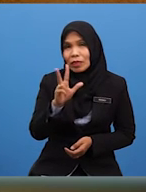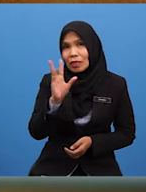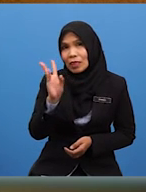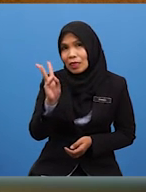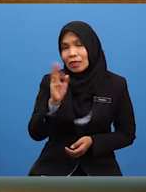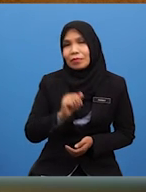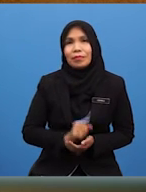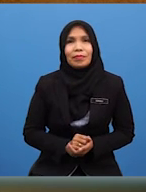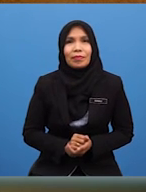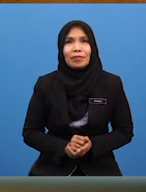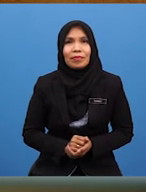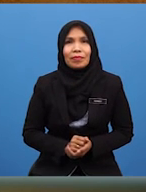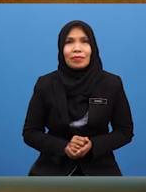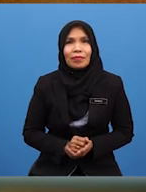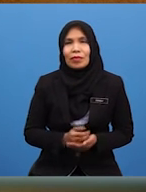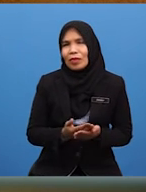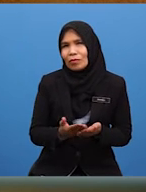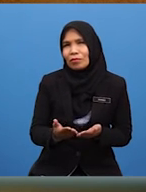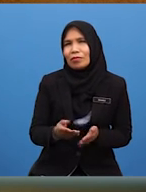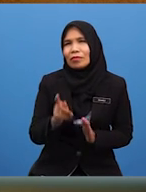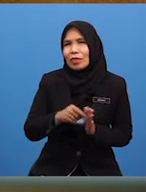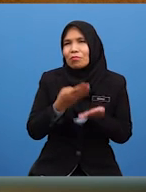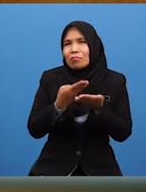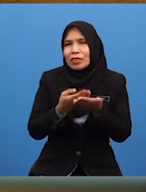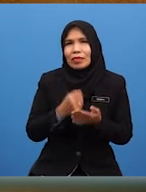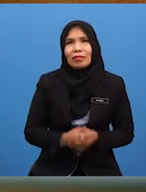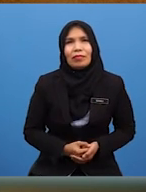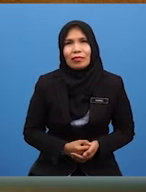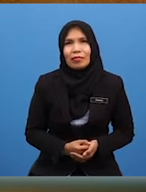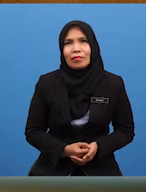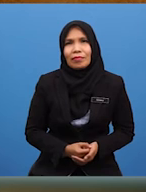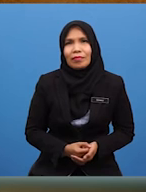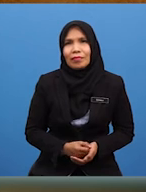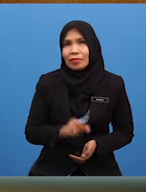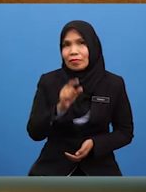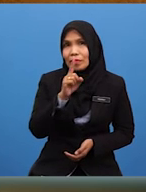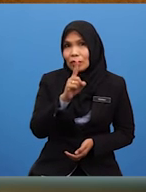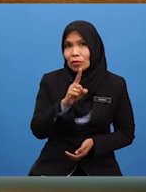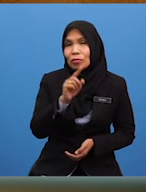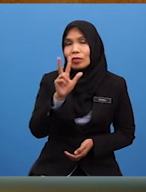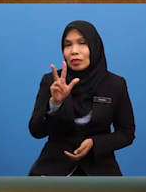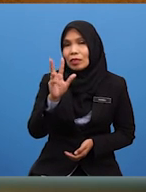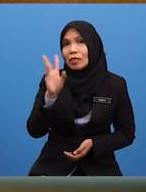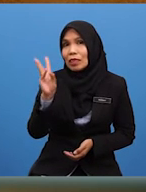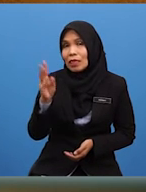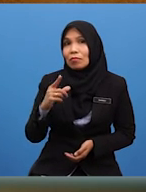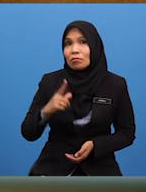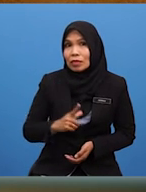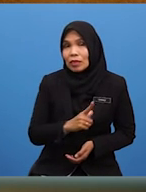1, 3, 6. Kamu memang terbaik. Titik 1, 3, 6